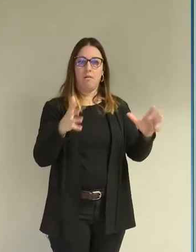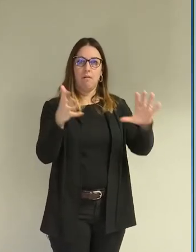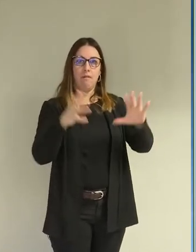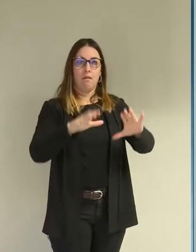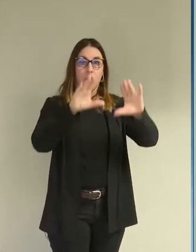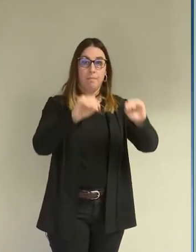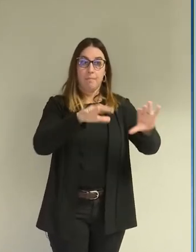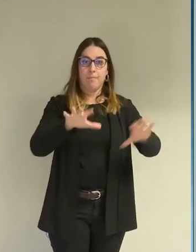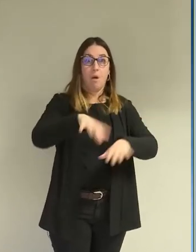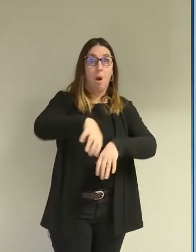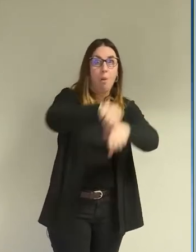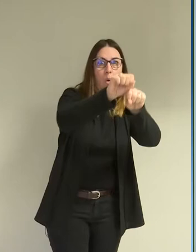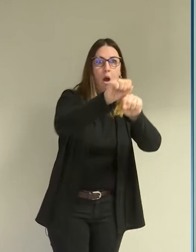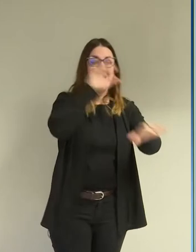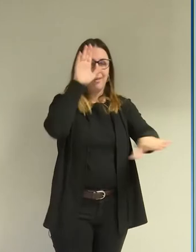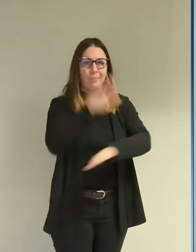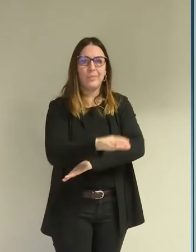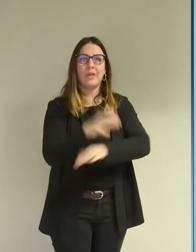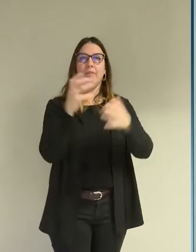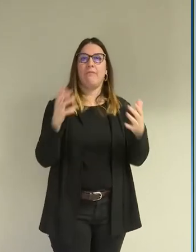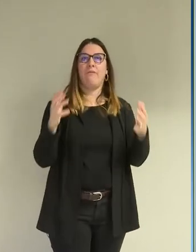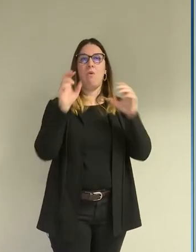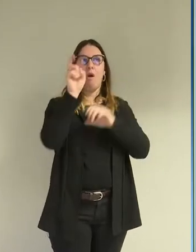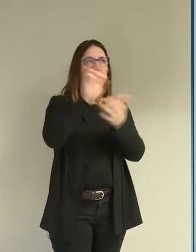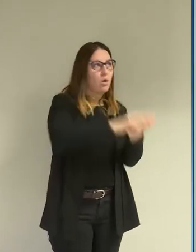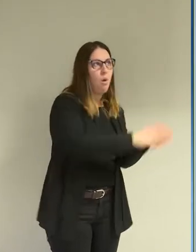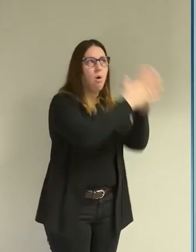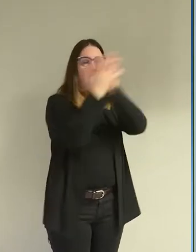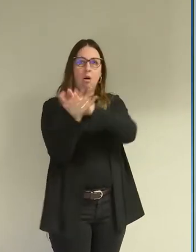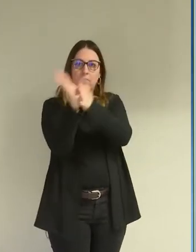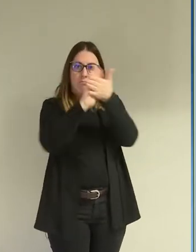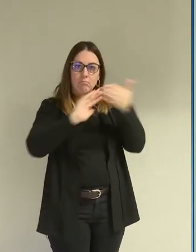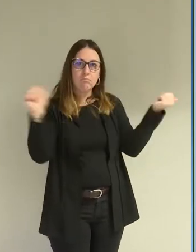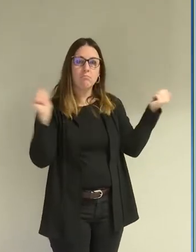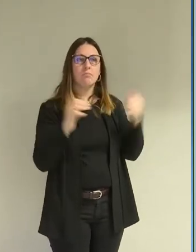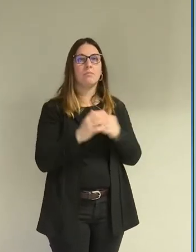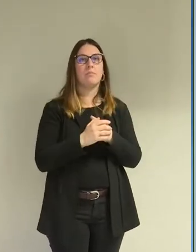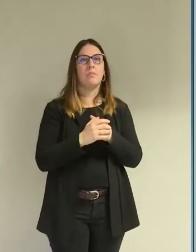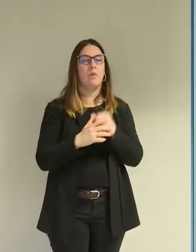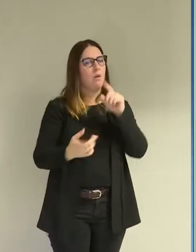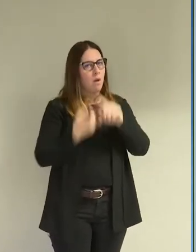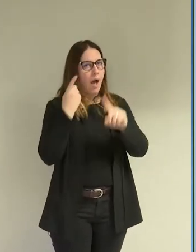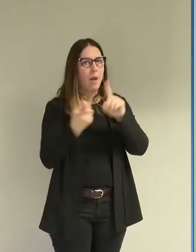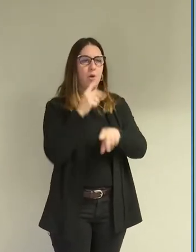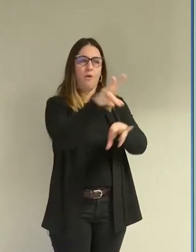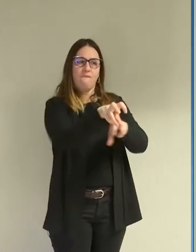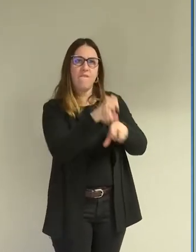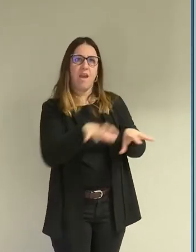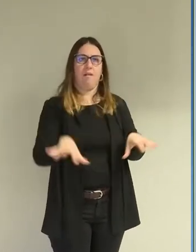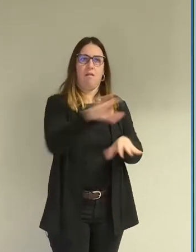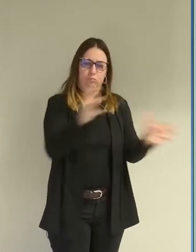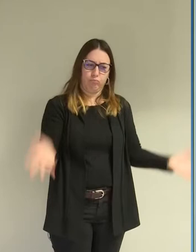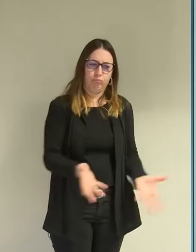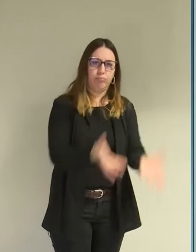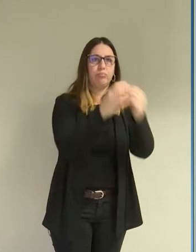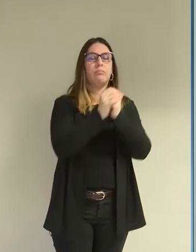autour d'activités dédiées à la transition environnementale avec une large place laissée aux espaces verts le projet